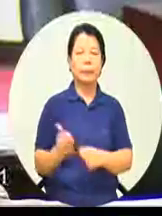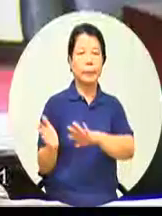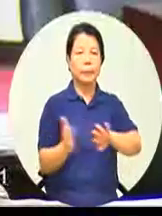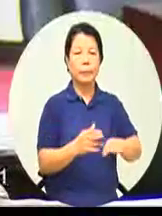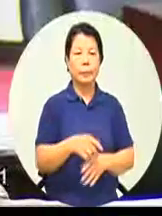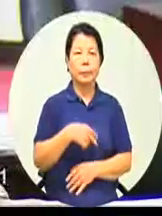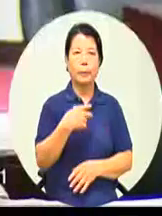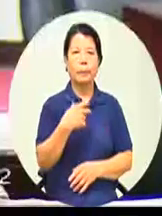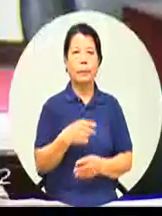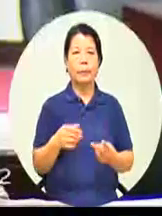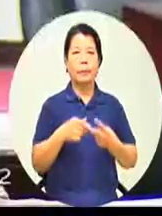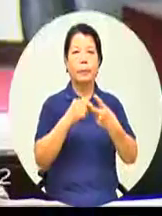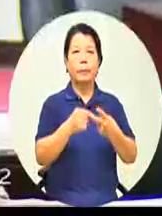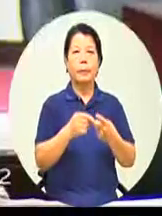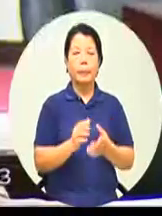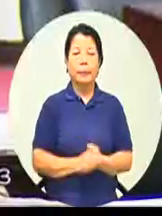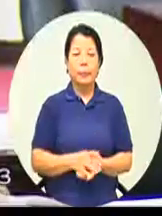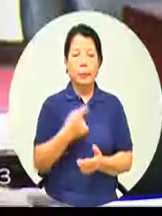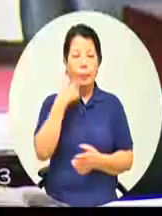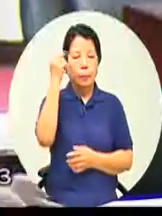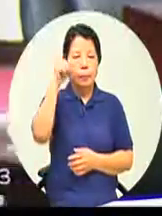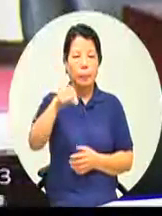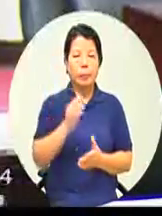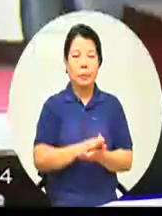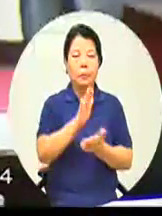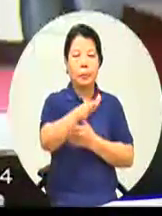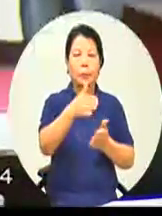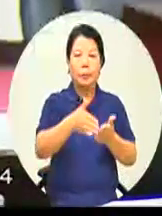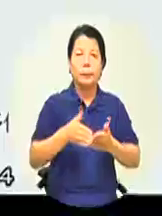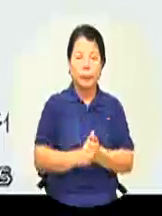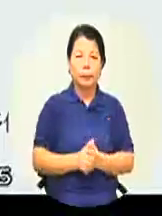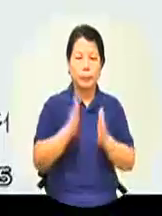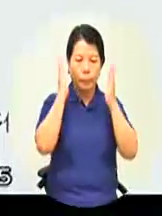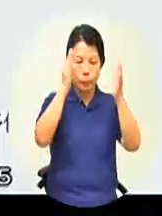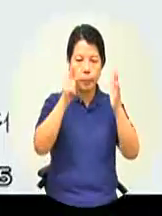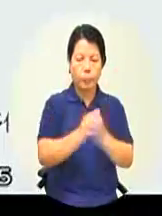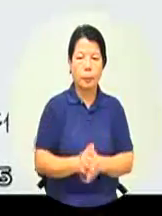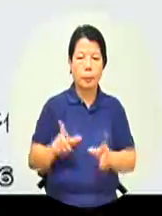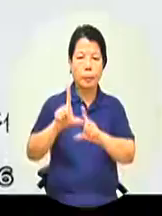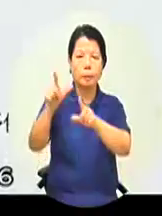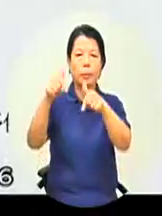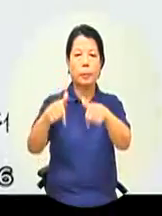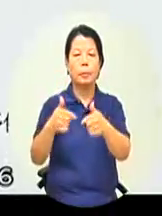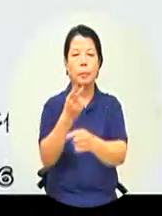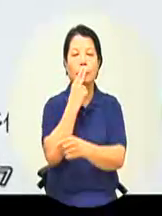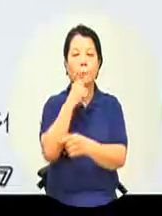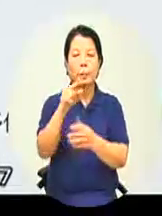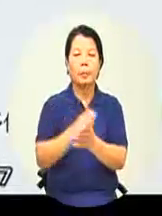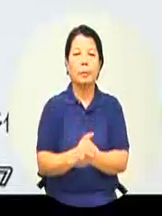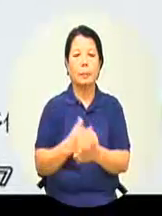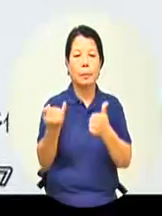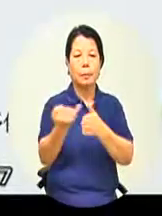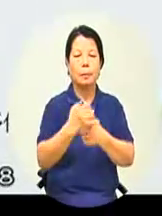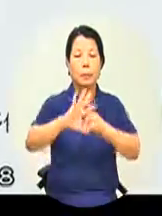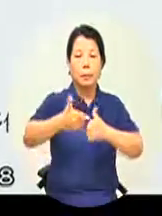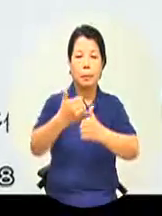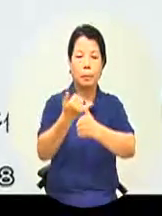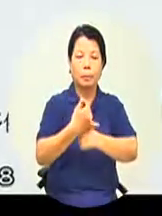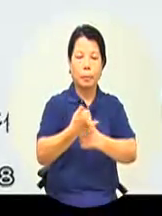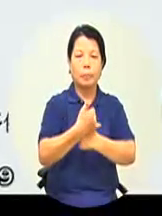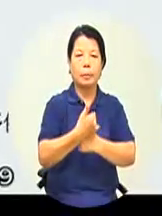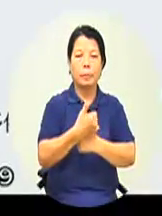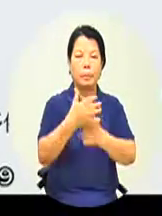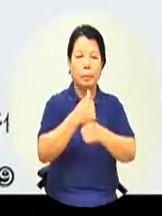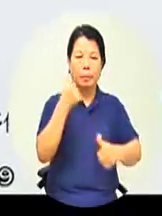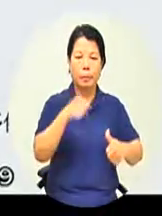想我觉得我们未来要更正视东南亚的二代教育。那为